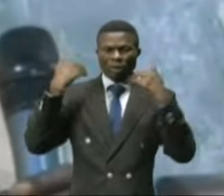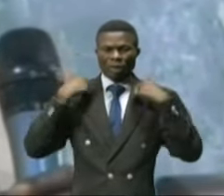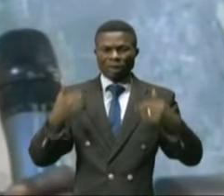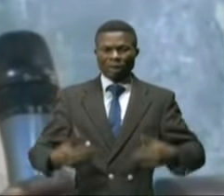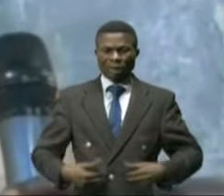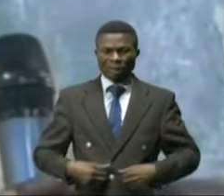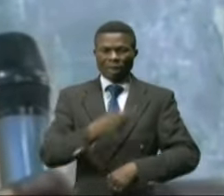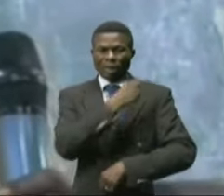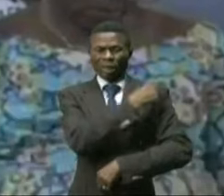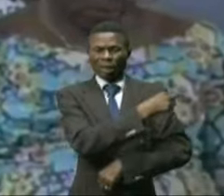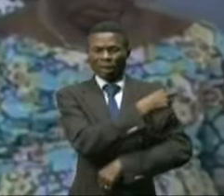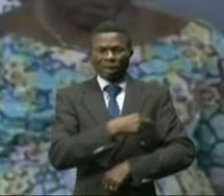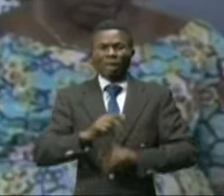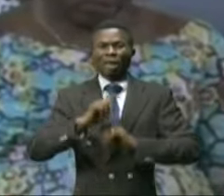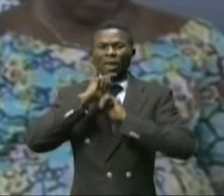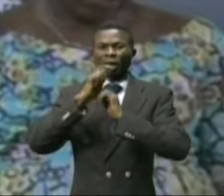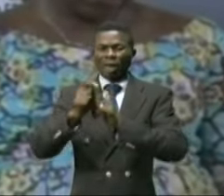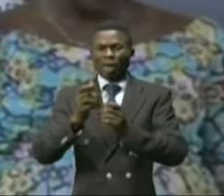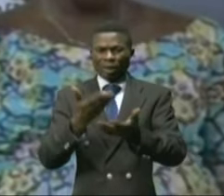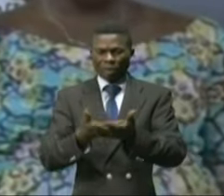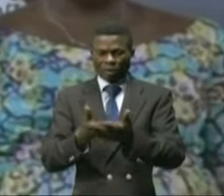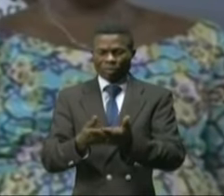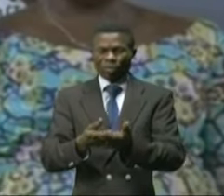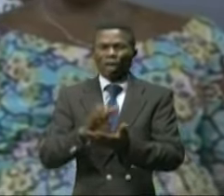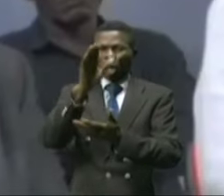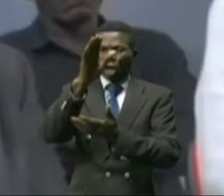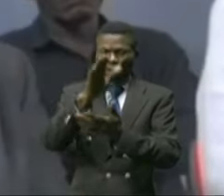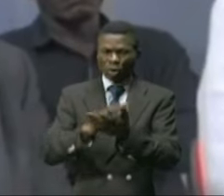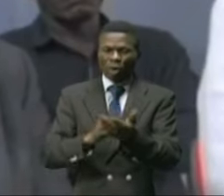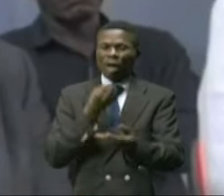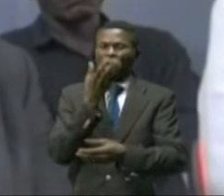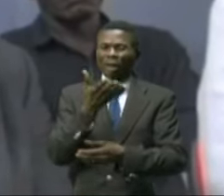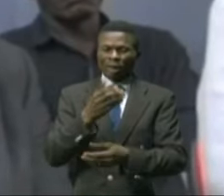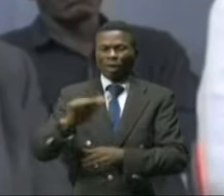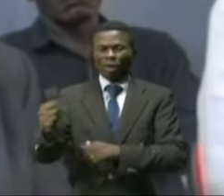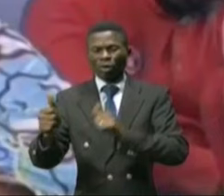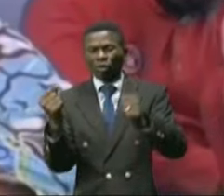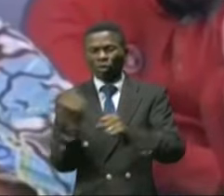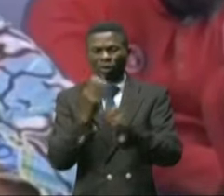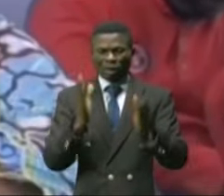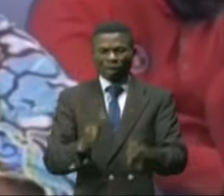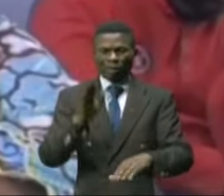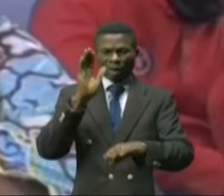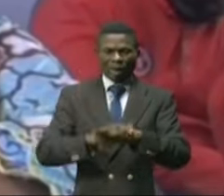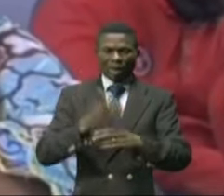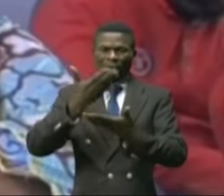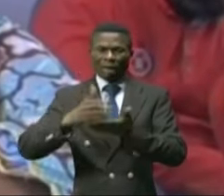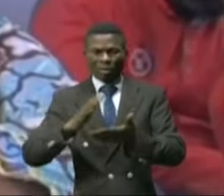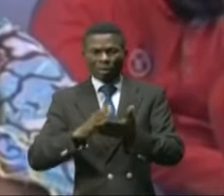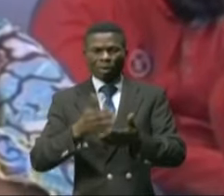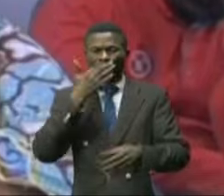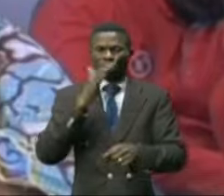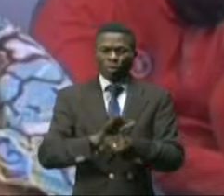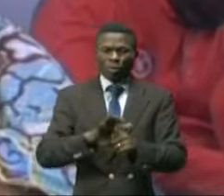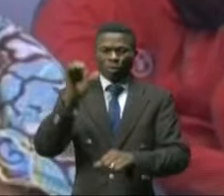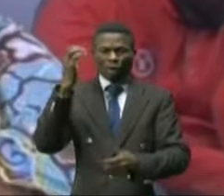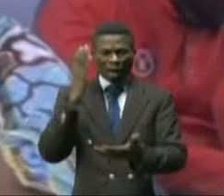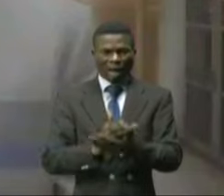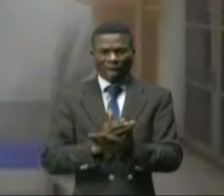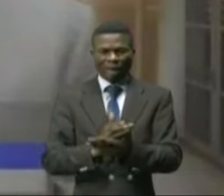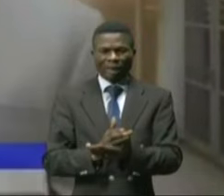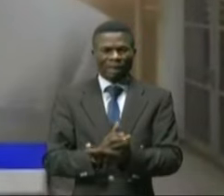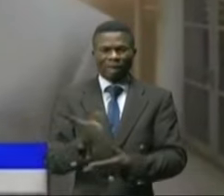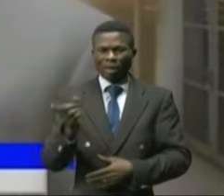Croix-Rouge, ce geste doit servir d'exemple à l'ensemble du personnel pour atteindre cette étape au lieu de se compromettre à mi-chemin. Depuis